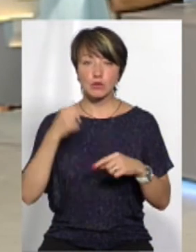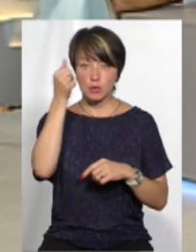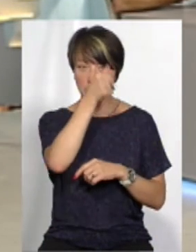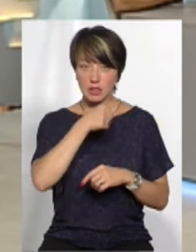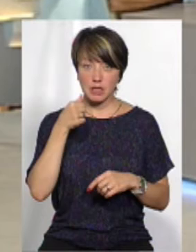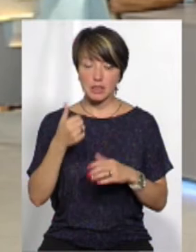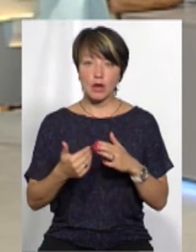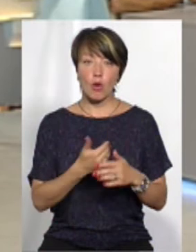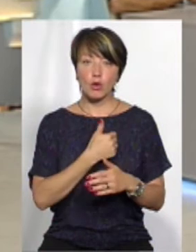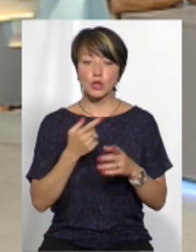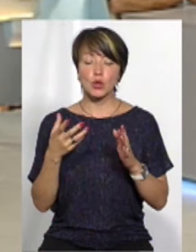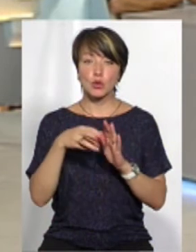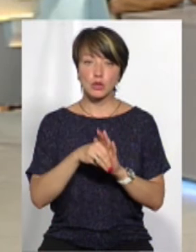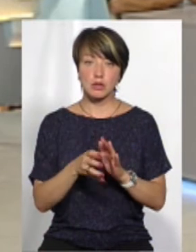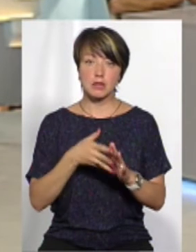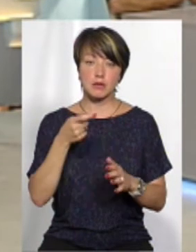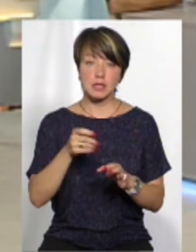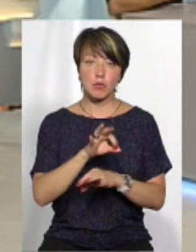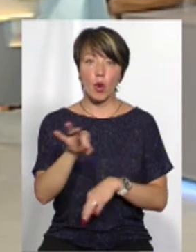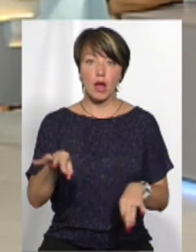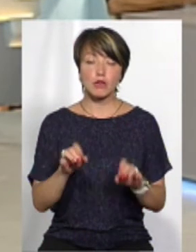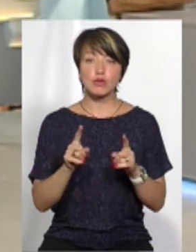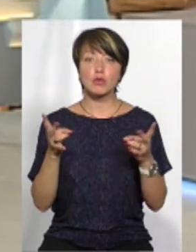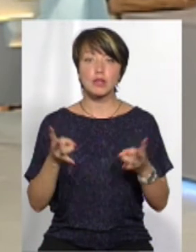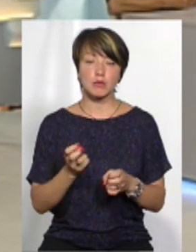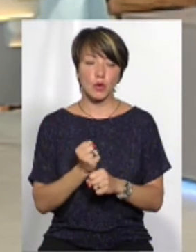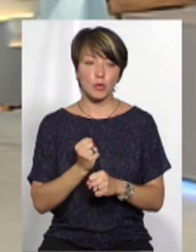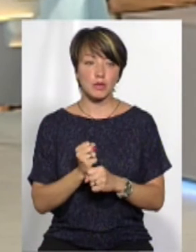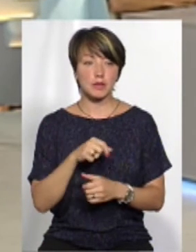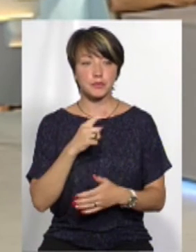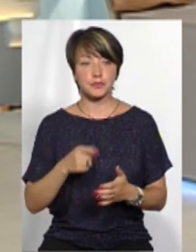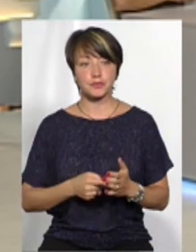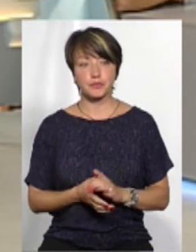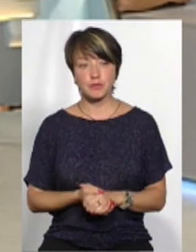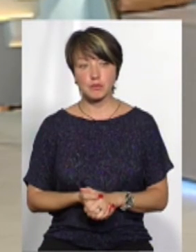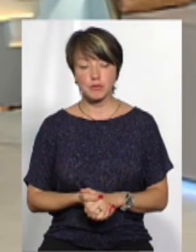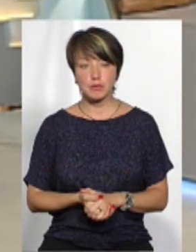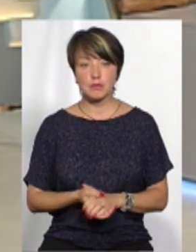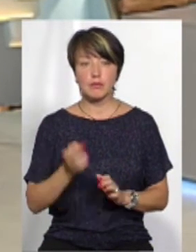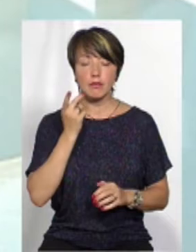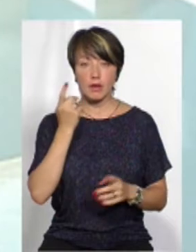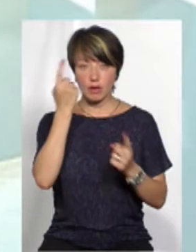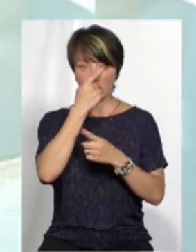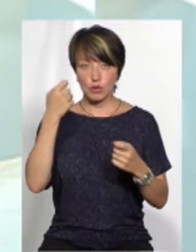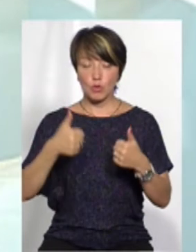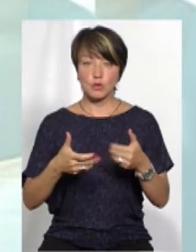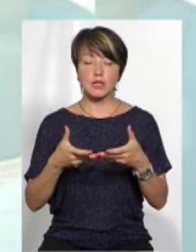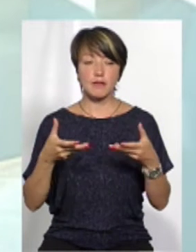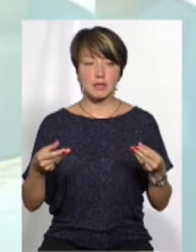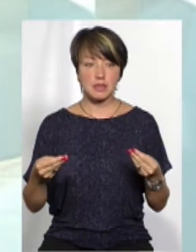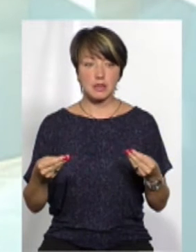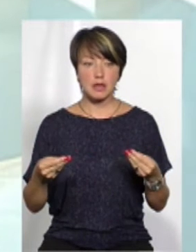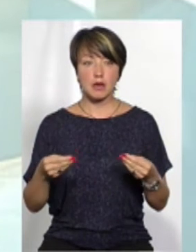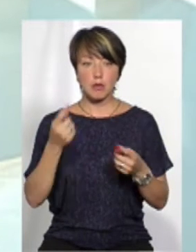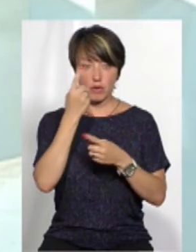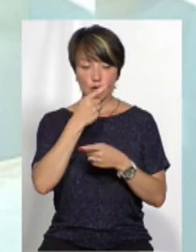захоче долучитися і подати свою заявку на цей проєкт, що потрібно їй робити? Зазвичай ми оголошуємо конкурс навесні,